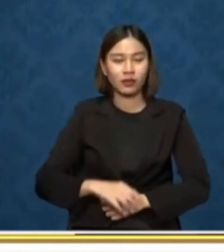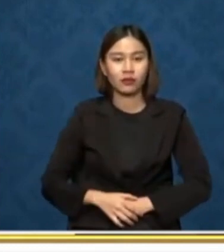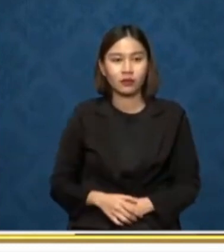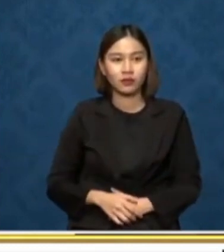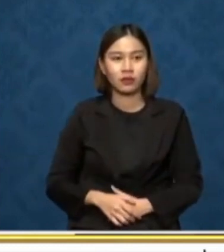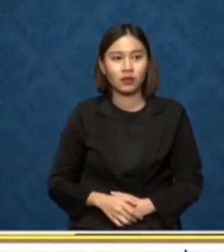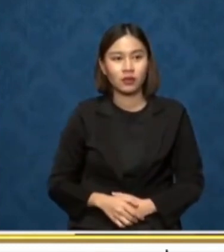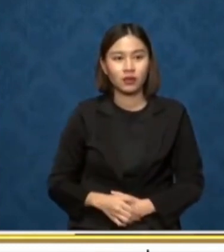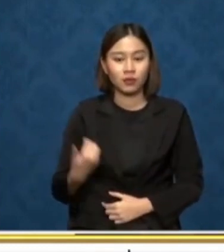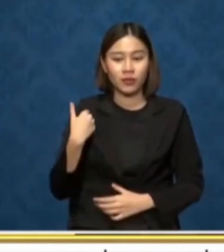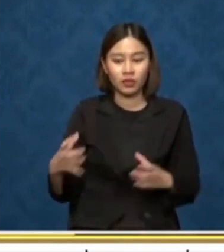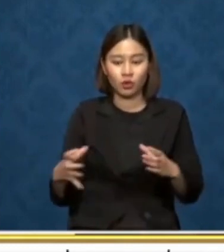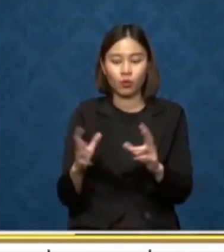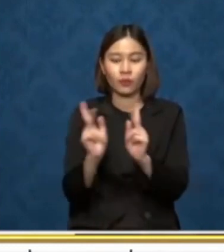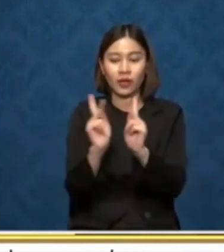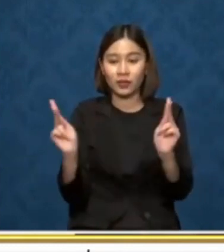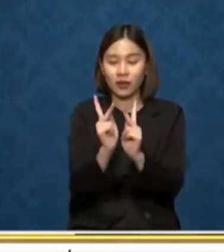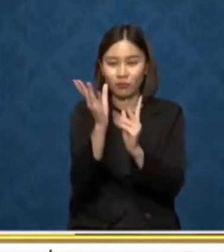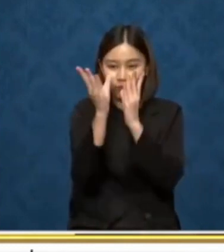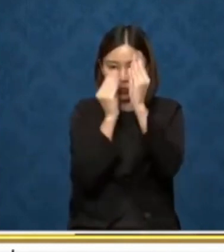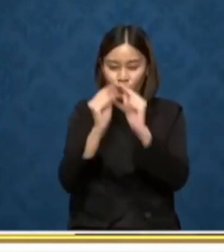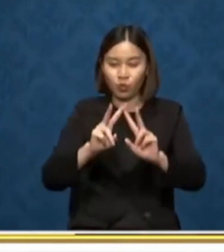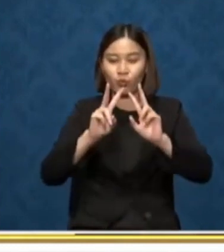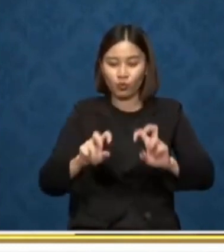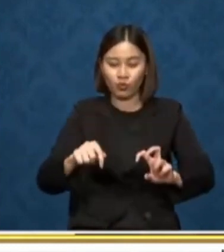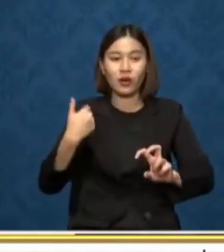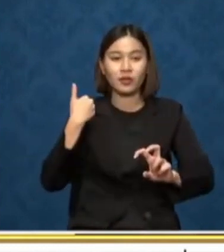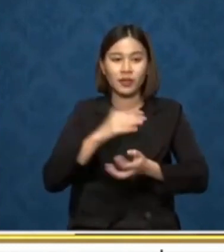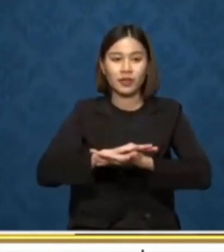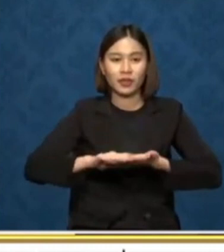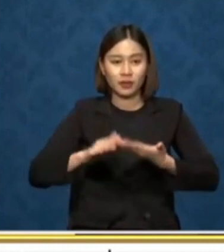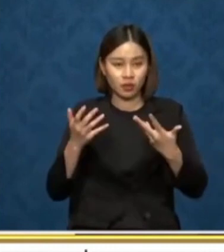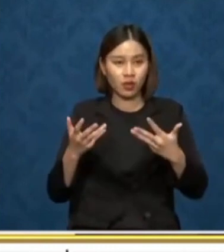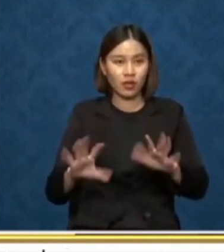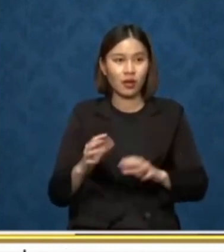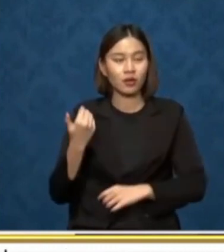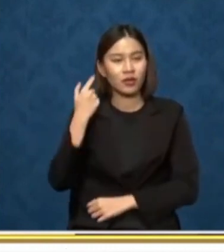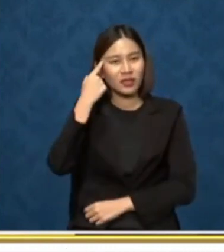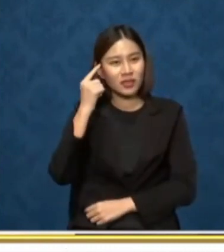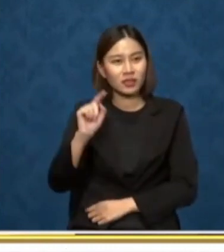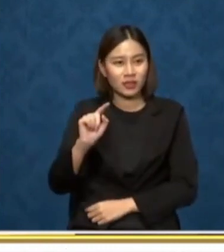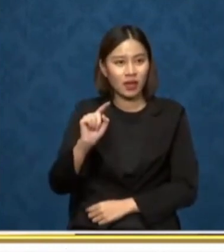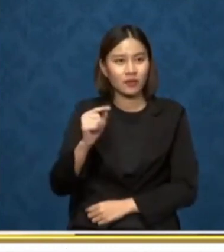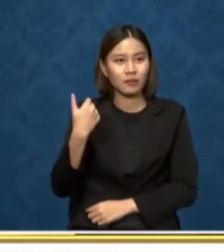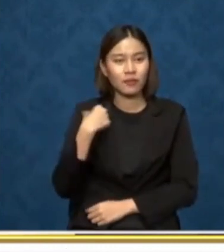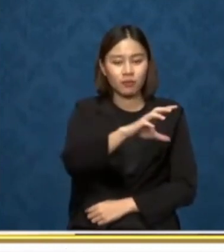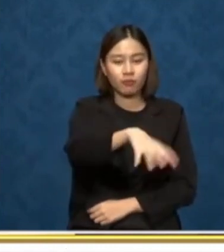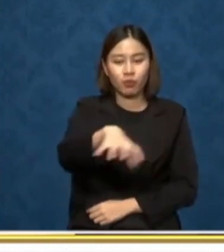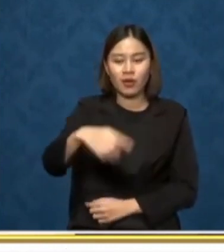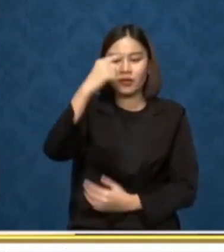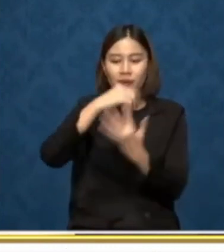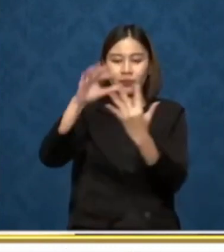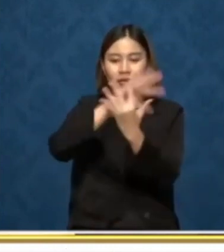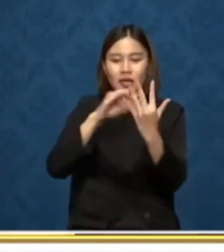มีกรรมาธิการศึกษาเรื่องนี้พอสมควรนะครับเรียบร้อยไปแล้วคือเขาคิดว่าน่าจะให้มีสัก5แห่งในประเทศ